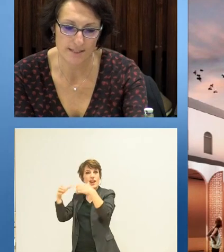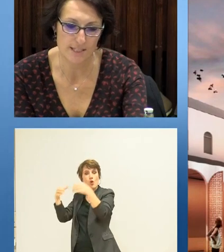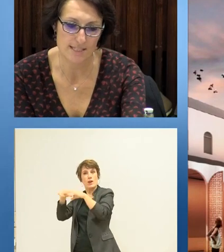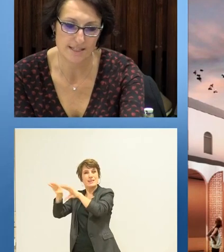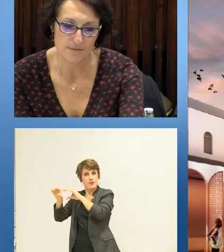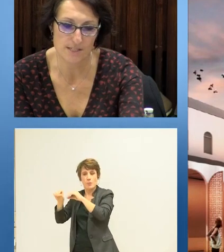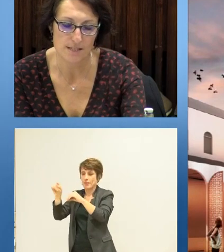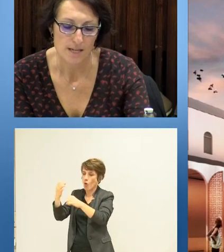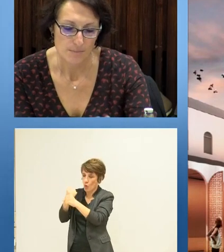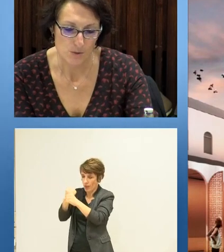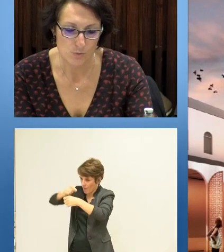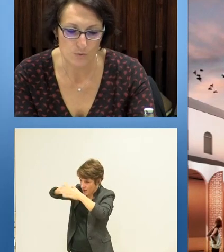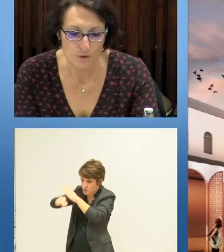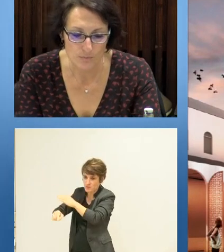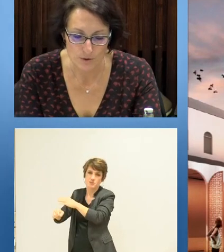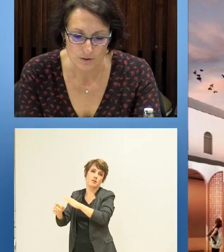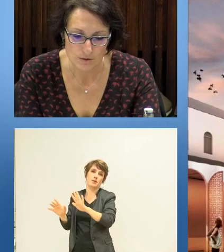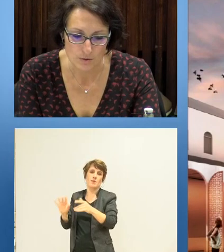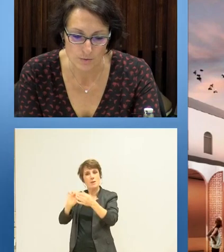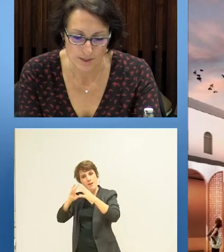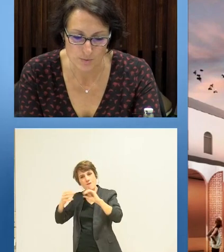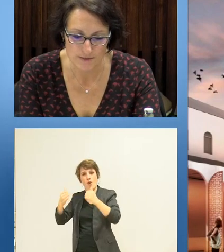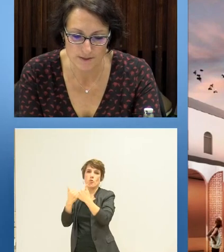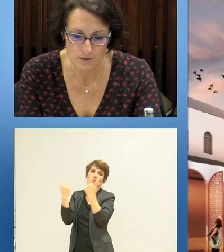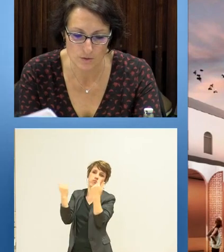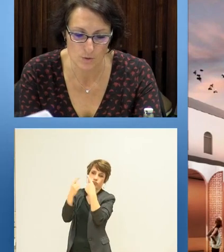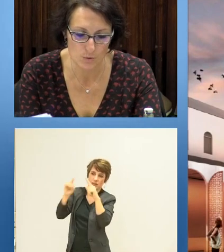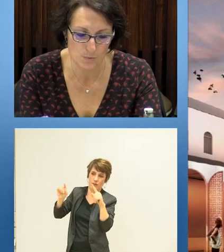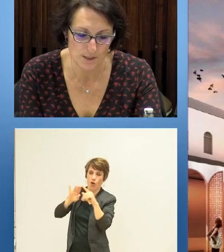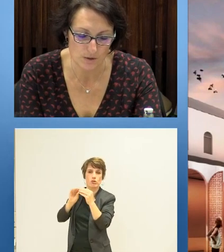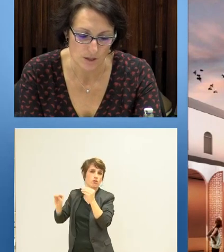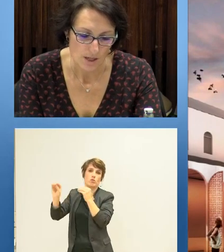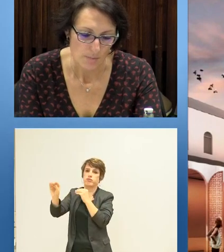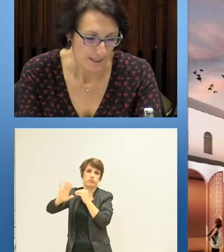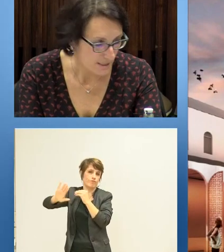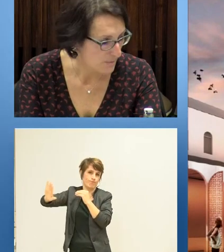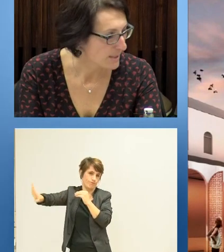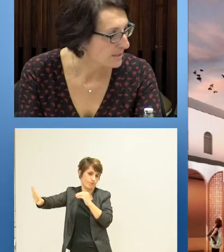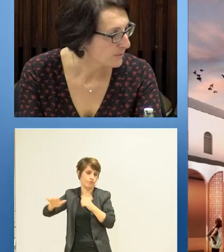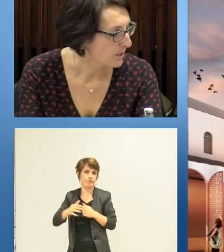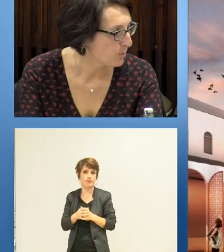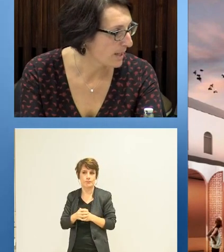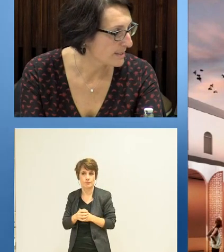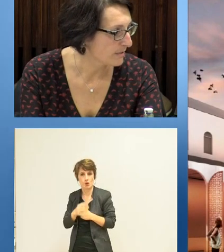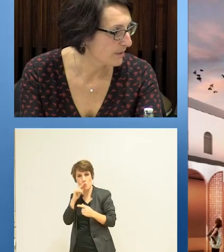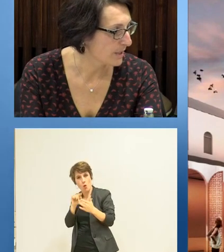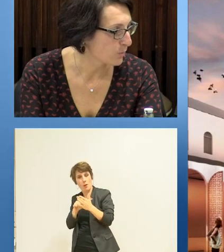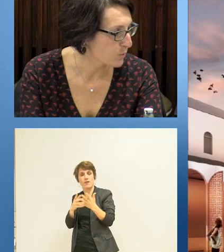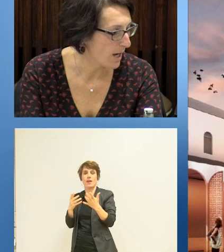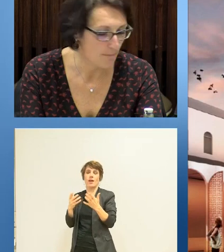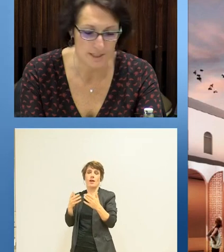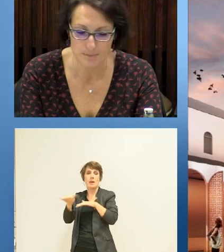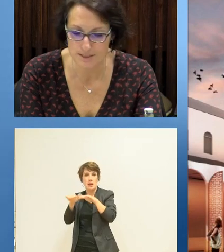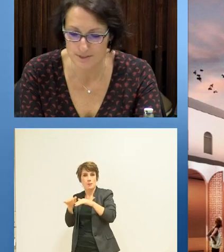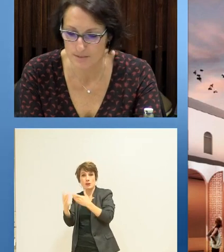et travailler avec les services mais sous une forme que l'on a souhaité aujourd'hui participative collaborative et on